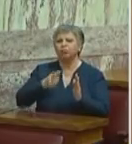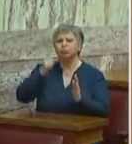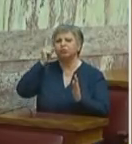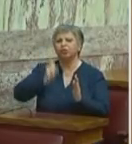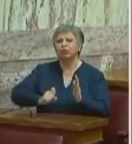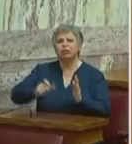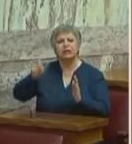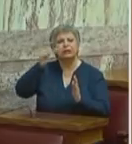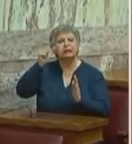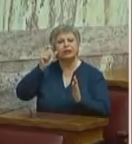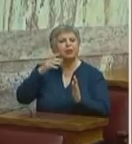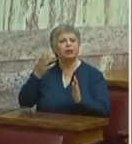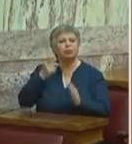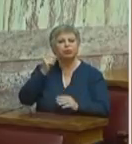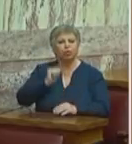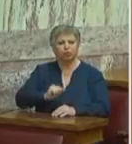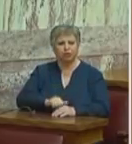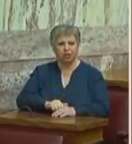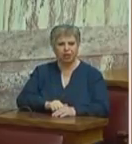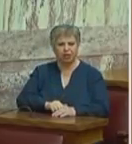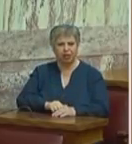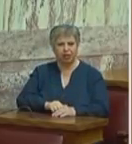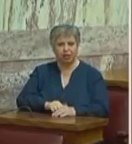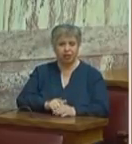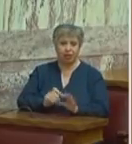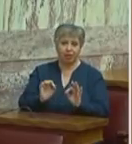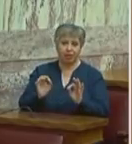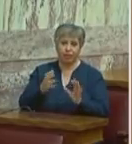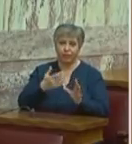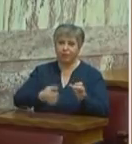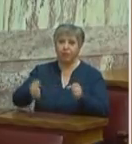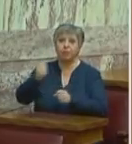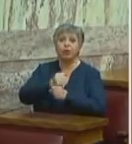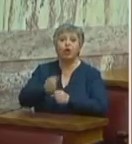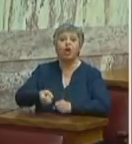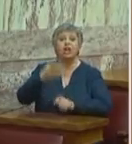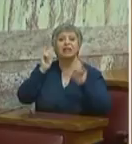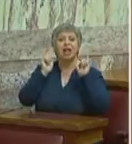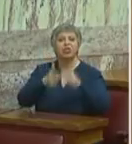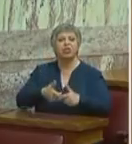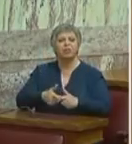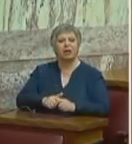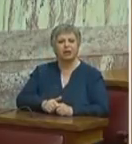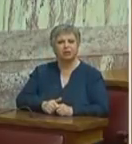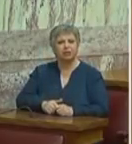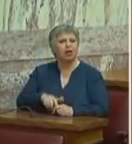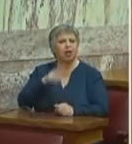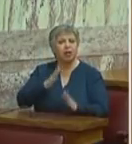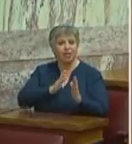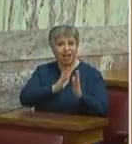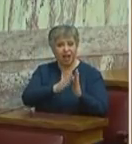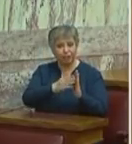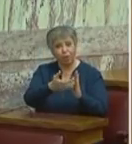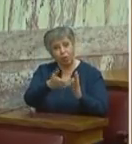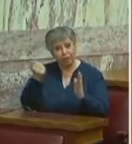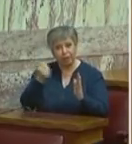το αρχείο, αν λέει γίνει κυβέρνηση Νέα Δημοκρατία, ακούστε. Θα ανασύρουν οι δικαστές την υπόθεση από το αρχείο. Μήπως